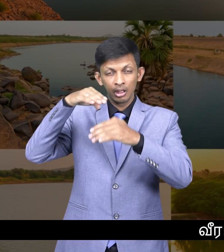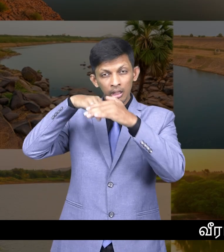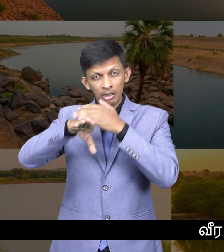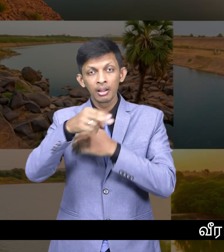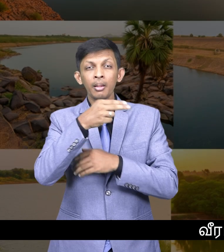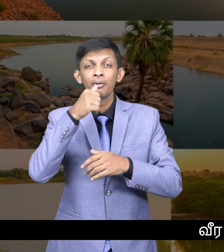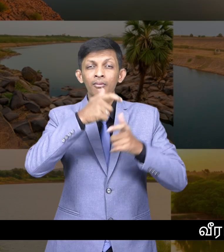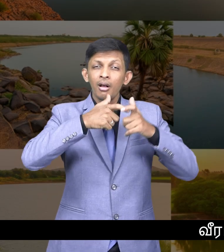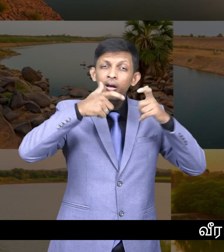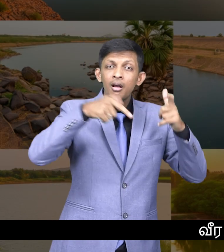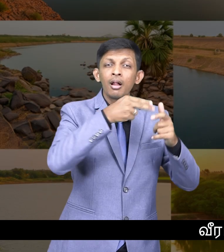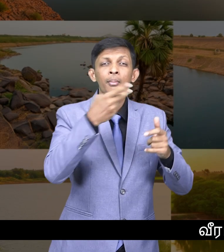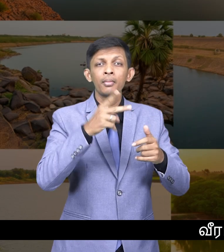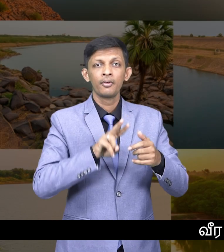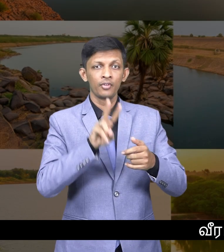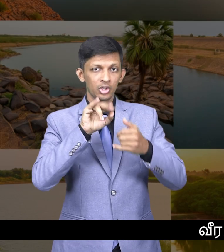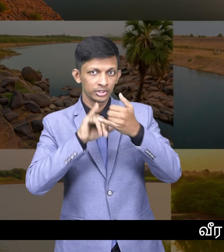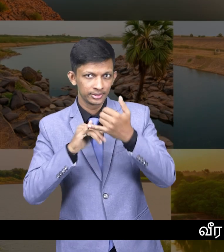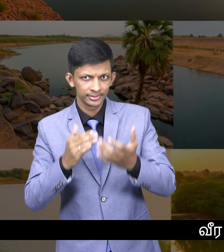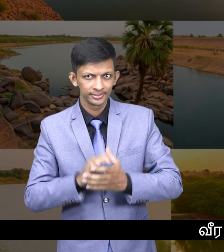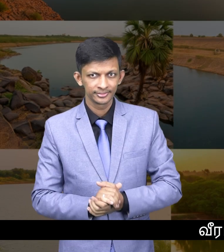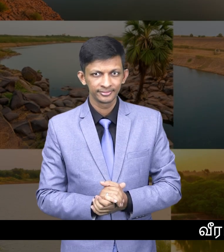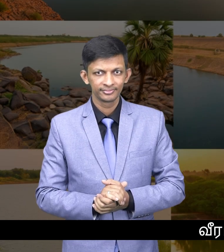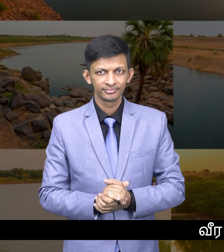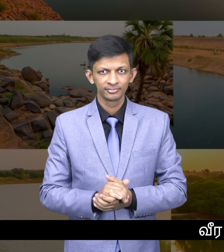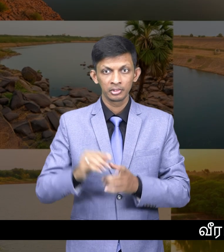வீரா கடல், தடிப்பமுலா,